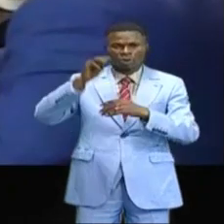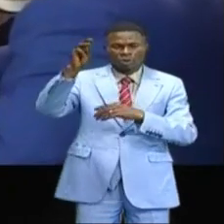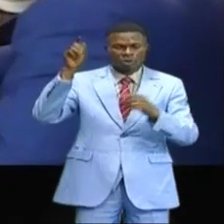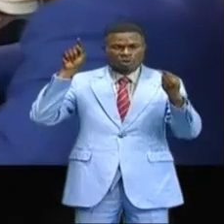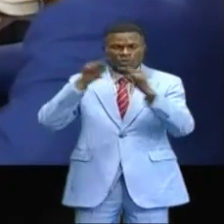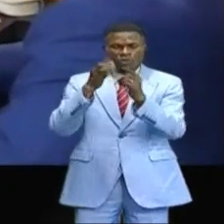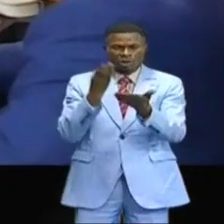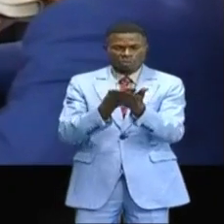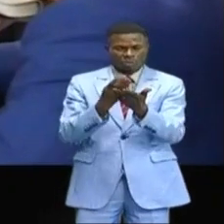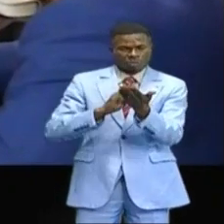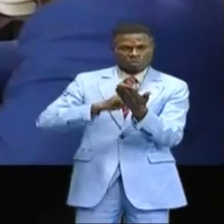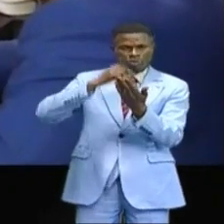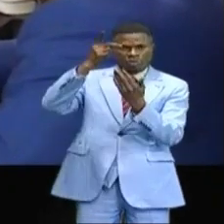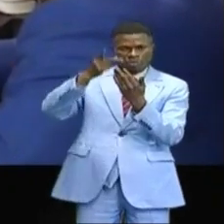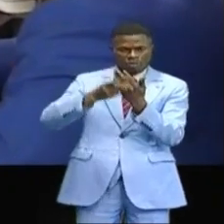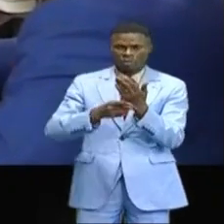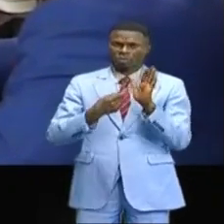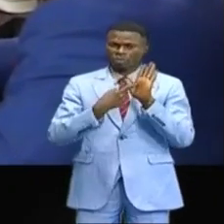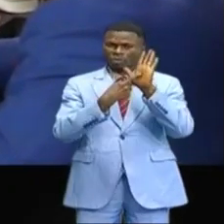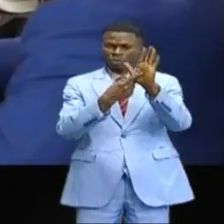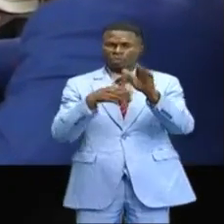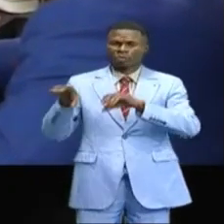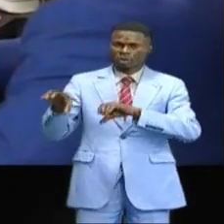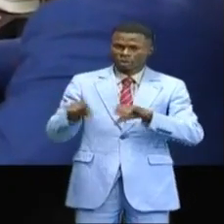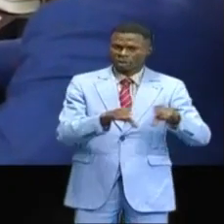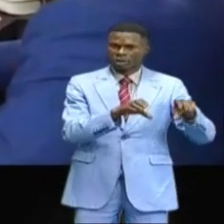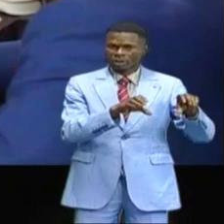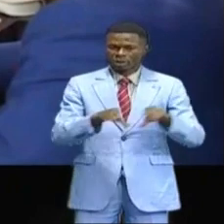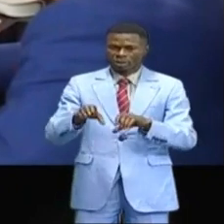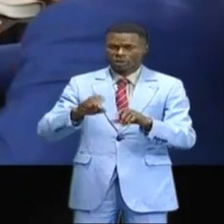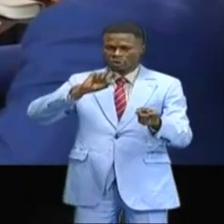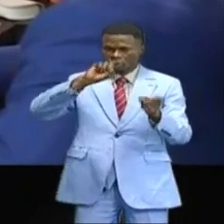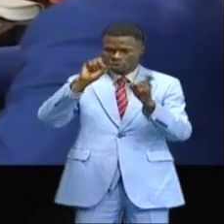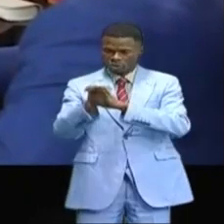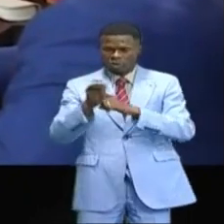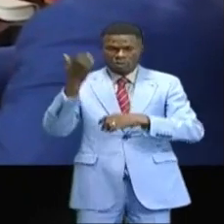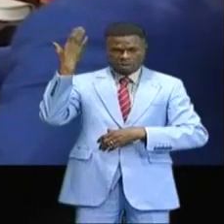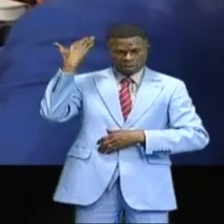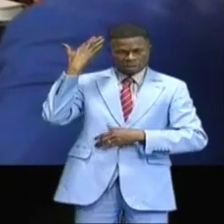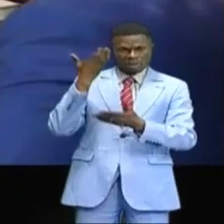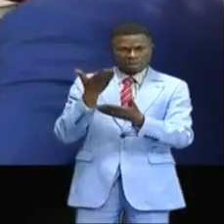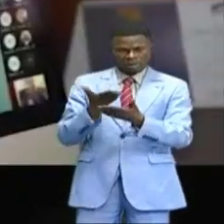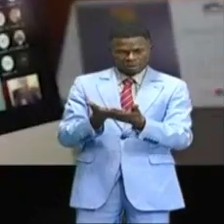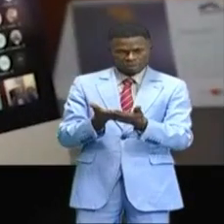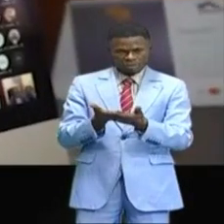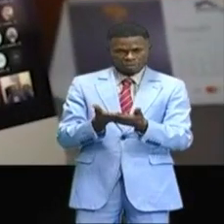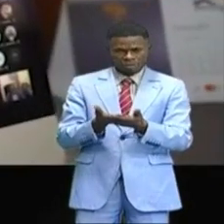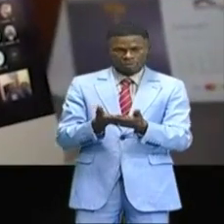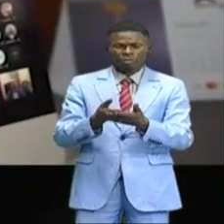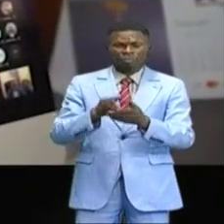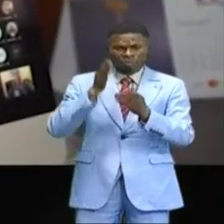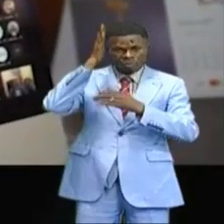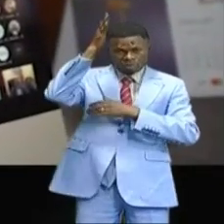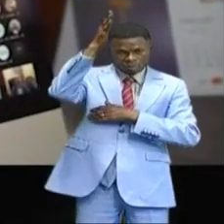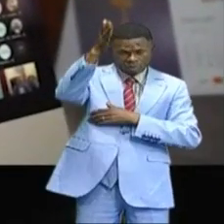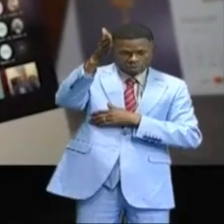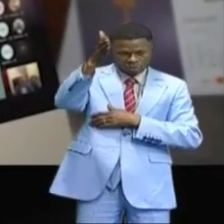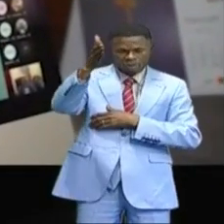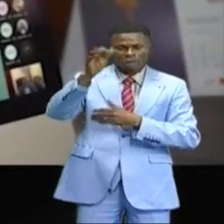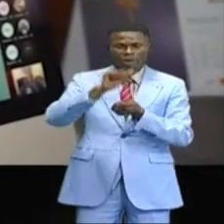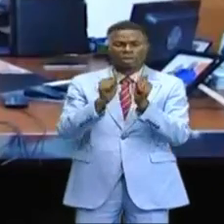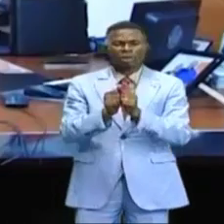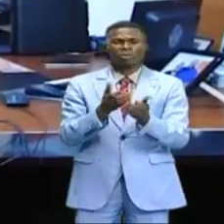budget programme en présentant les actions de réforme déjà entreprises à ces jours, les perspectives et les